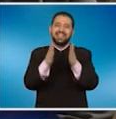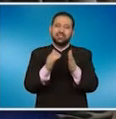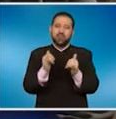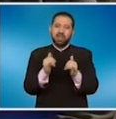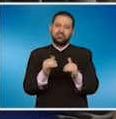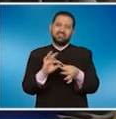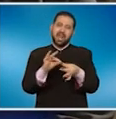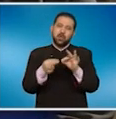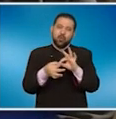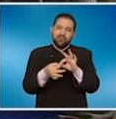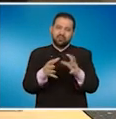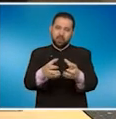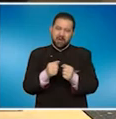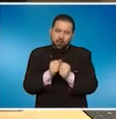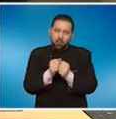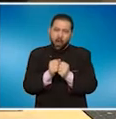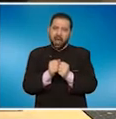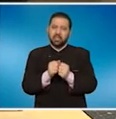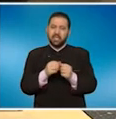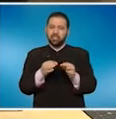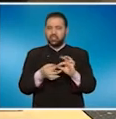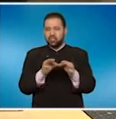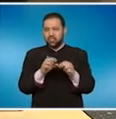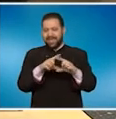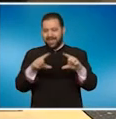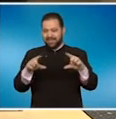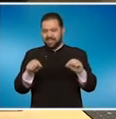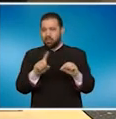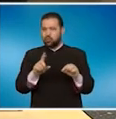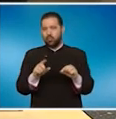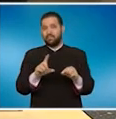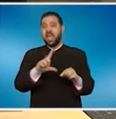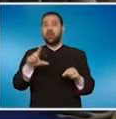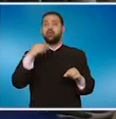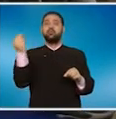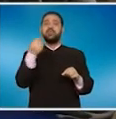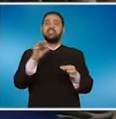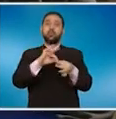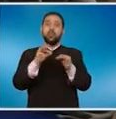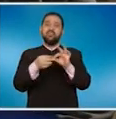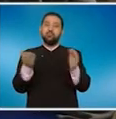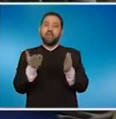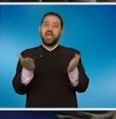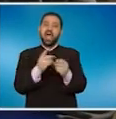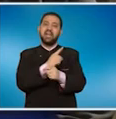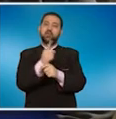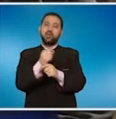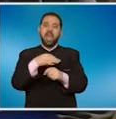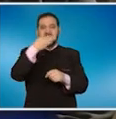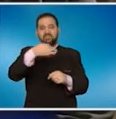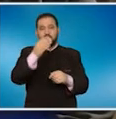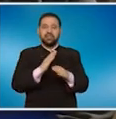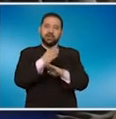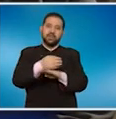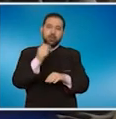sensul doar al Scripturii preluate sau citate, ci în sensul lui Dumnezeu, cuvântul care lucrează și